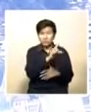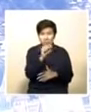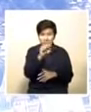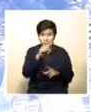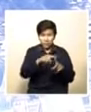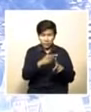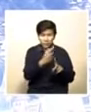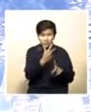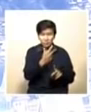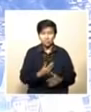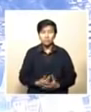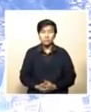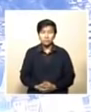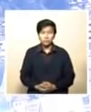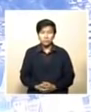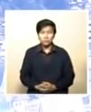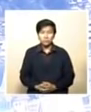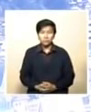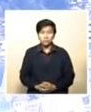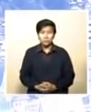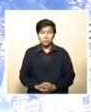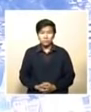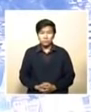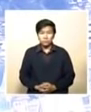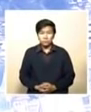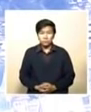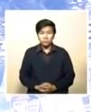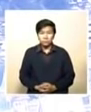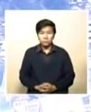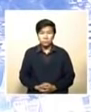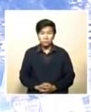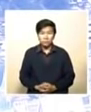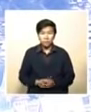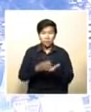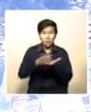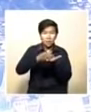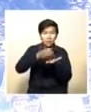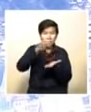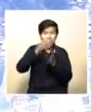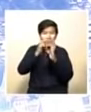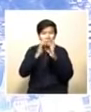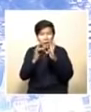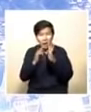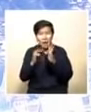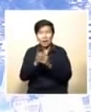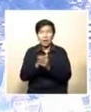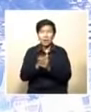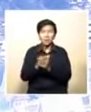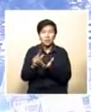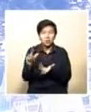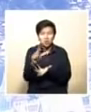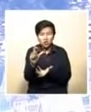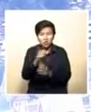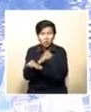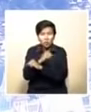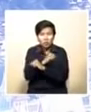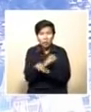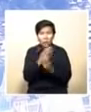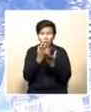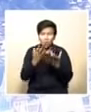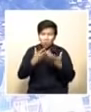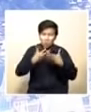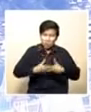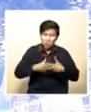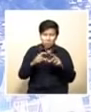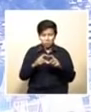เช่นกันเพราะฉะนั้นของเหล่านี้มันก็จะสามารถนำเข้ามาจากต่างประเทศได้โดยเฉพาะจากจีนเดิม